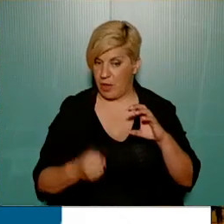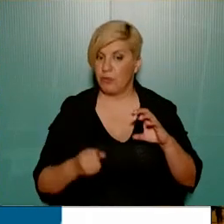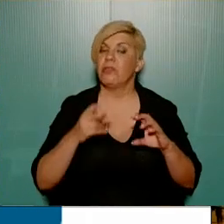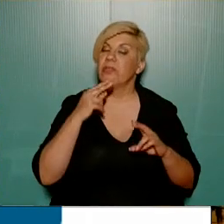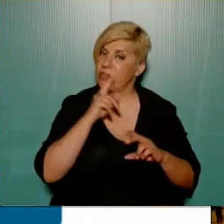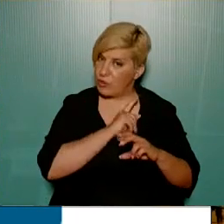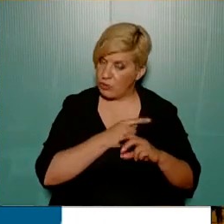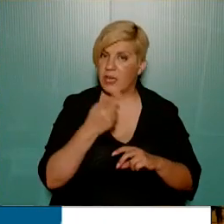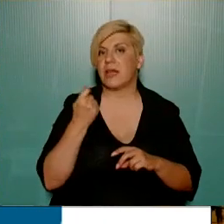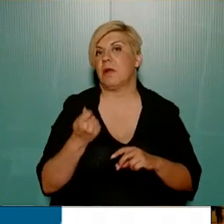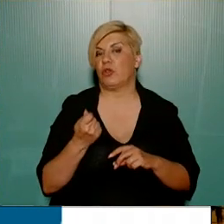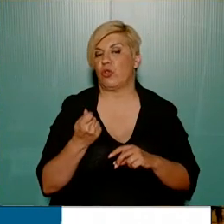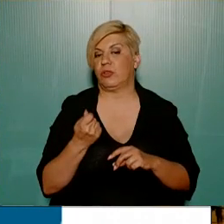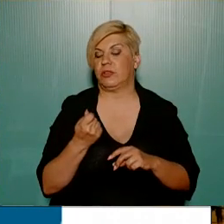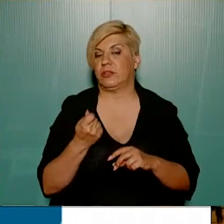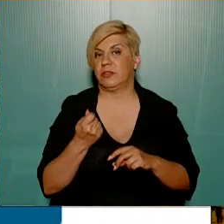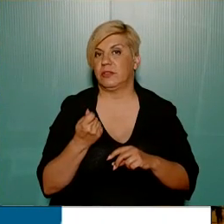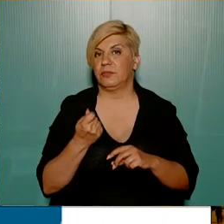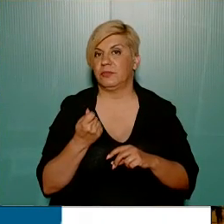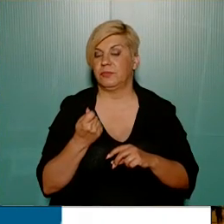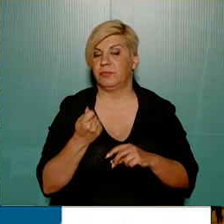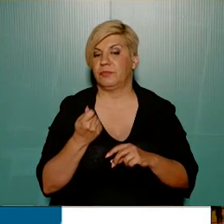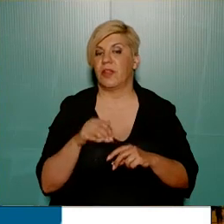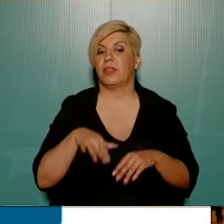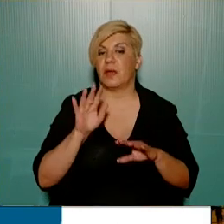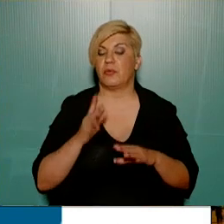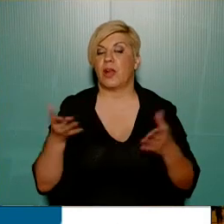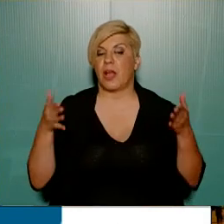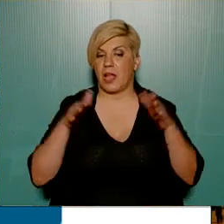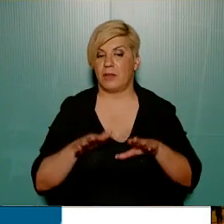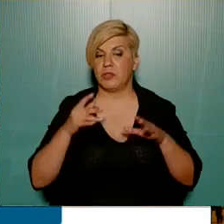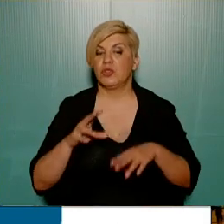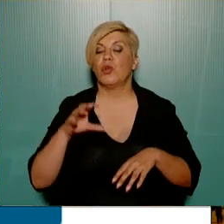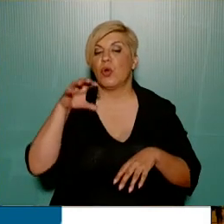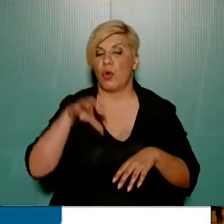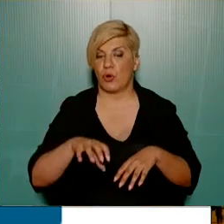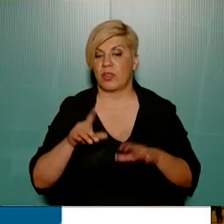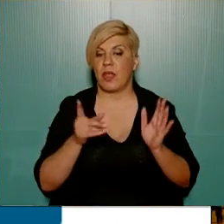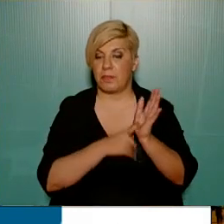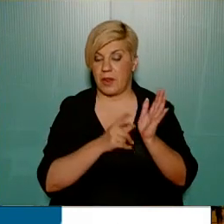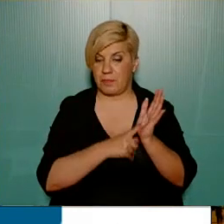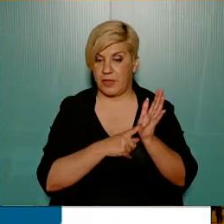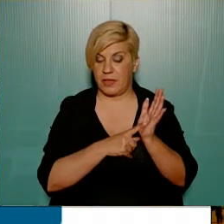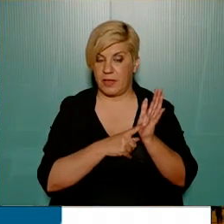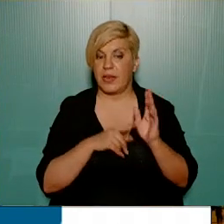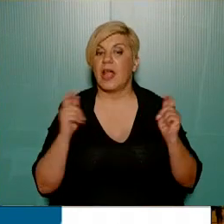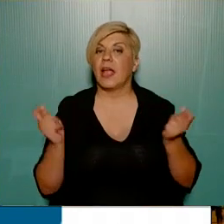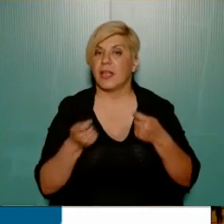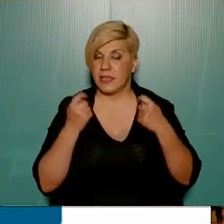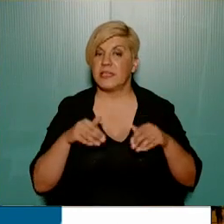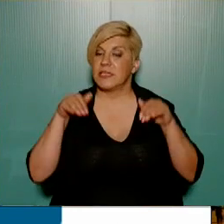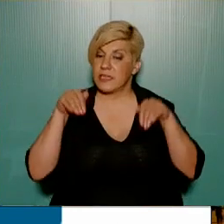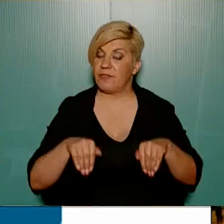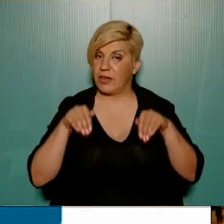δυνατότητες χρηματοδότησης, δεν μπορεί να καλύψει το χώρο, άρα θα πρέπει να γίνει